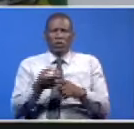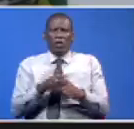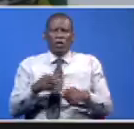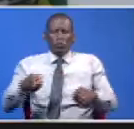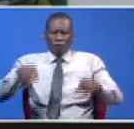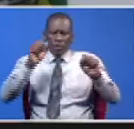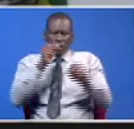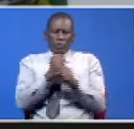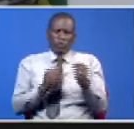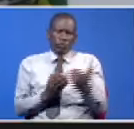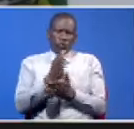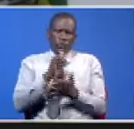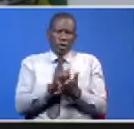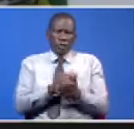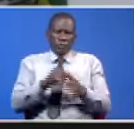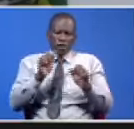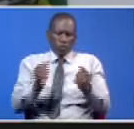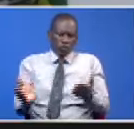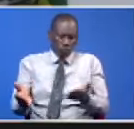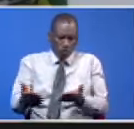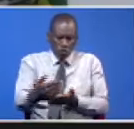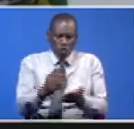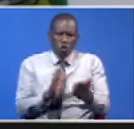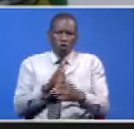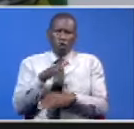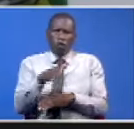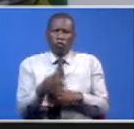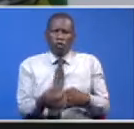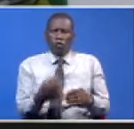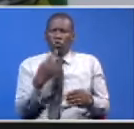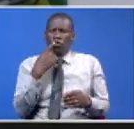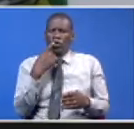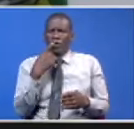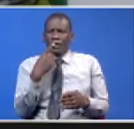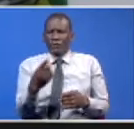tutaweza kuhakikisha kwamba tunaweza kukusanya zaidi ya shilingi bilioni